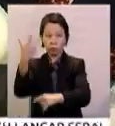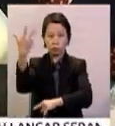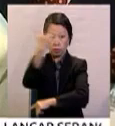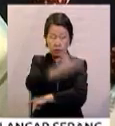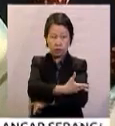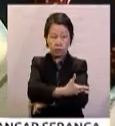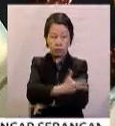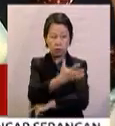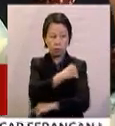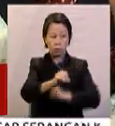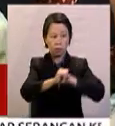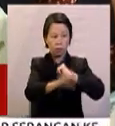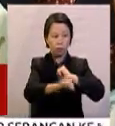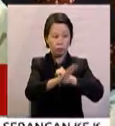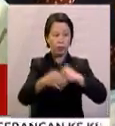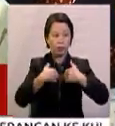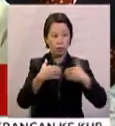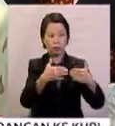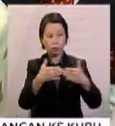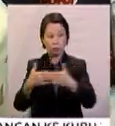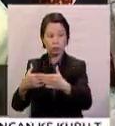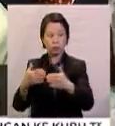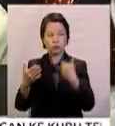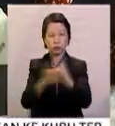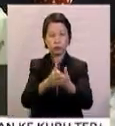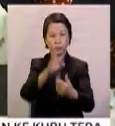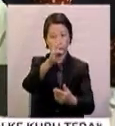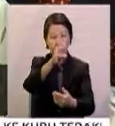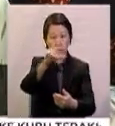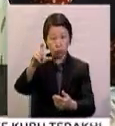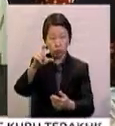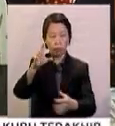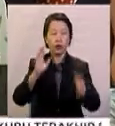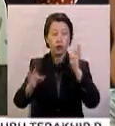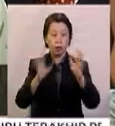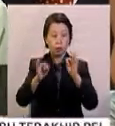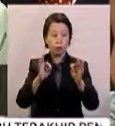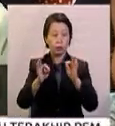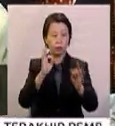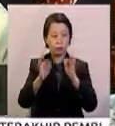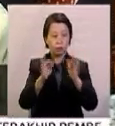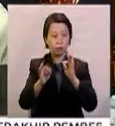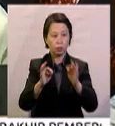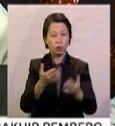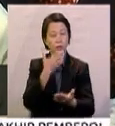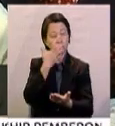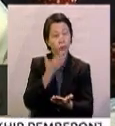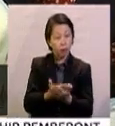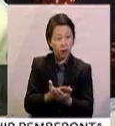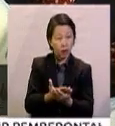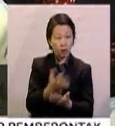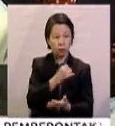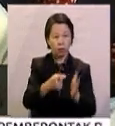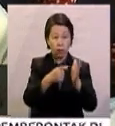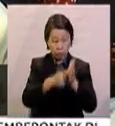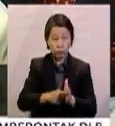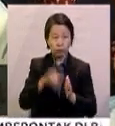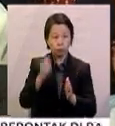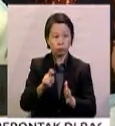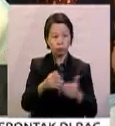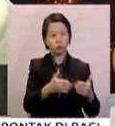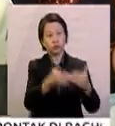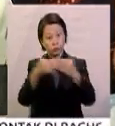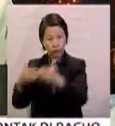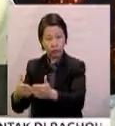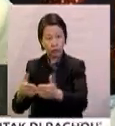ini dan kempen ini akan berpanjang sampai 6 bulan. InsyaAllah kalau sekiranya kempen ini baik dan perlu untuk kita